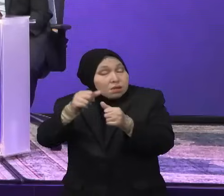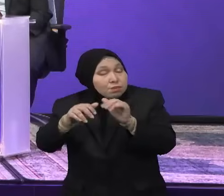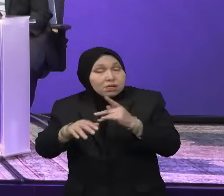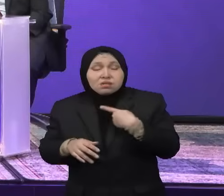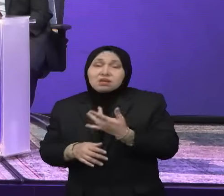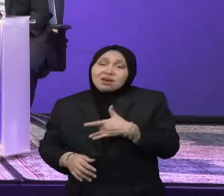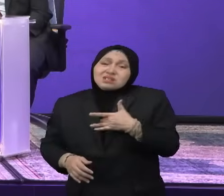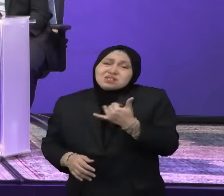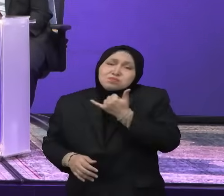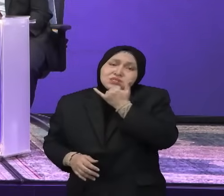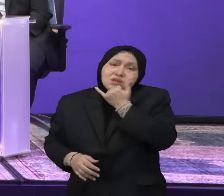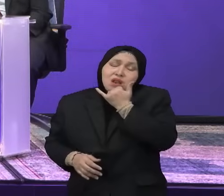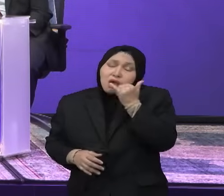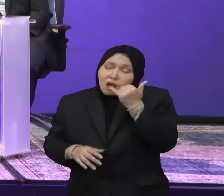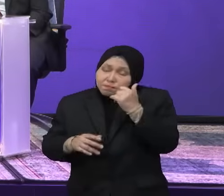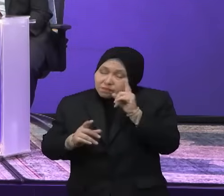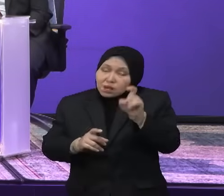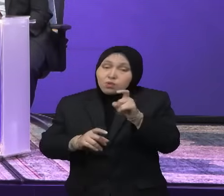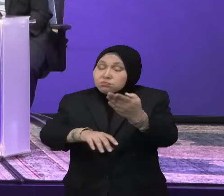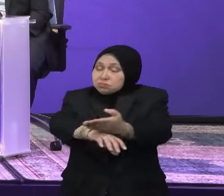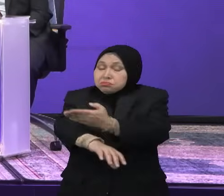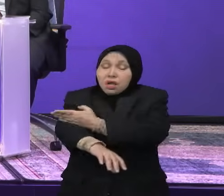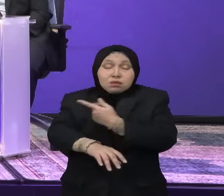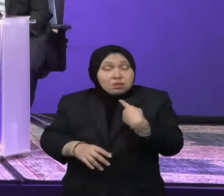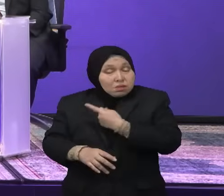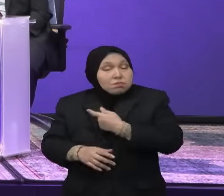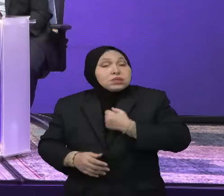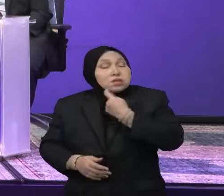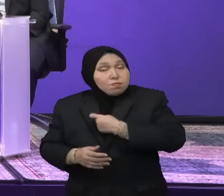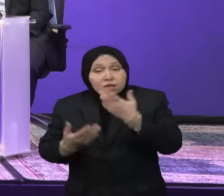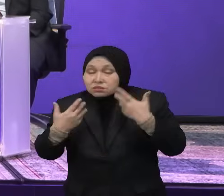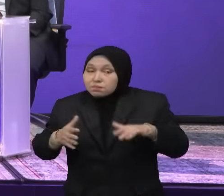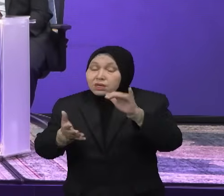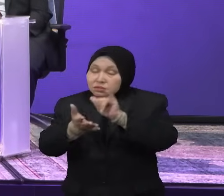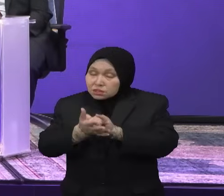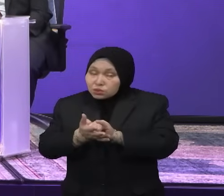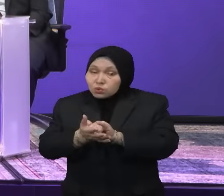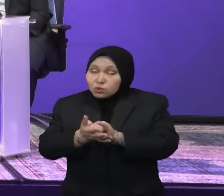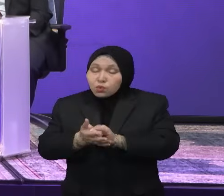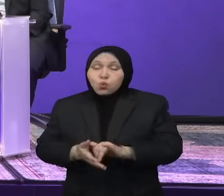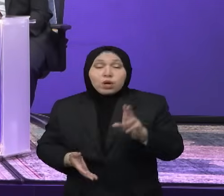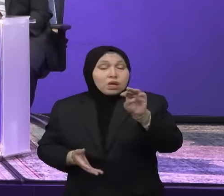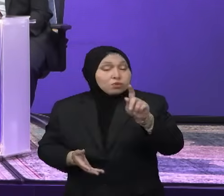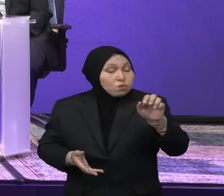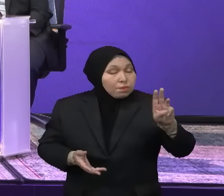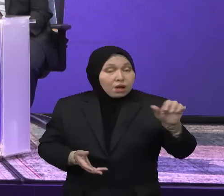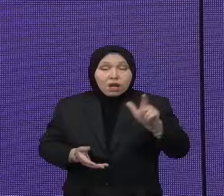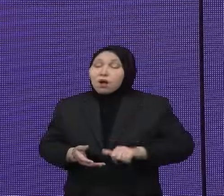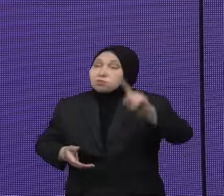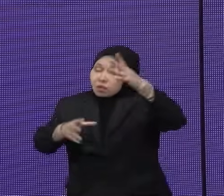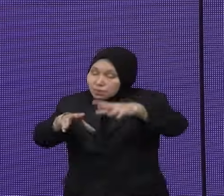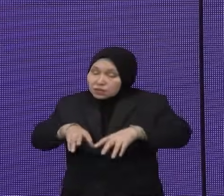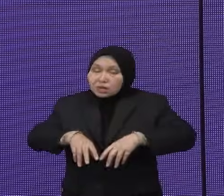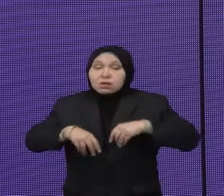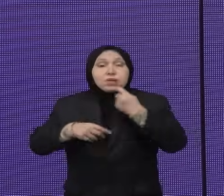rasa bersalah, ya, perlu baiki dan sebagainya, dan kemudian kita bertaubat, dan selepas itu wa yatuba alaikum, Allah menerima taubat kita. Itu